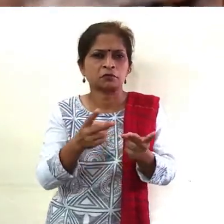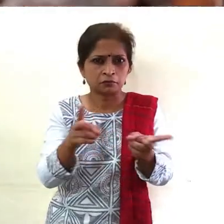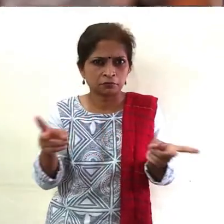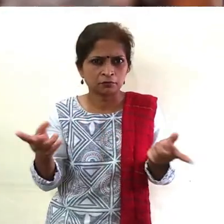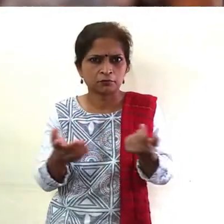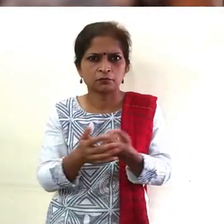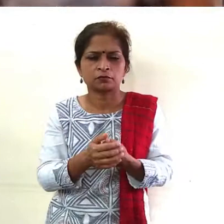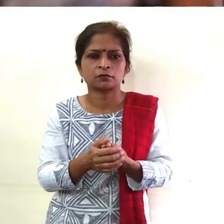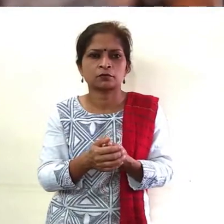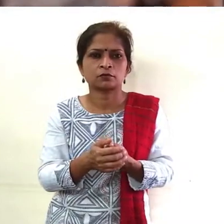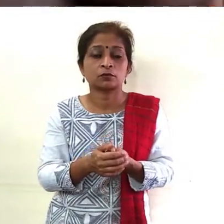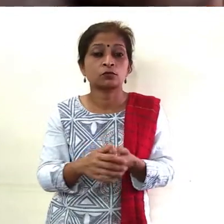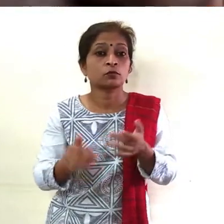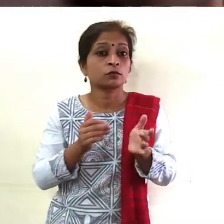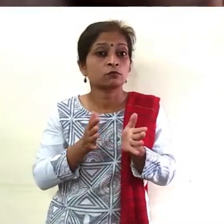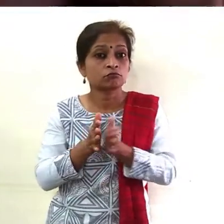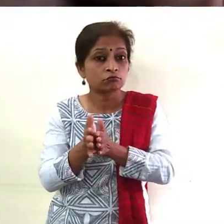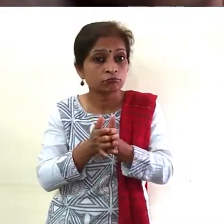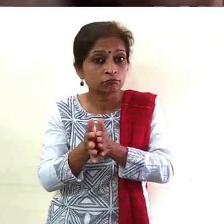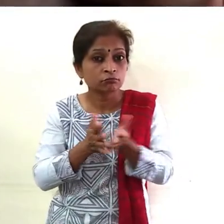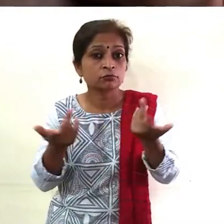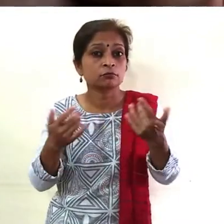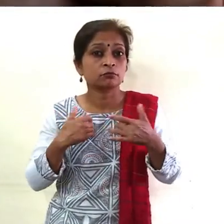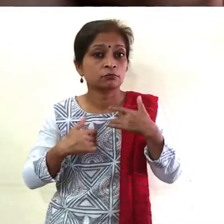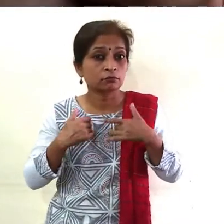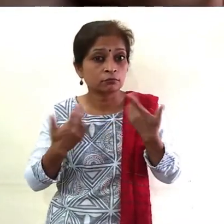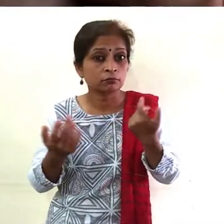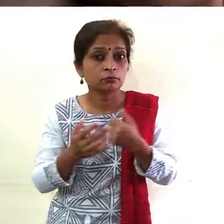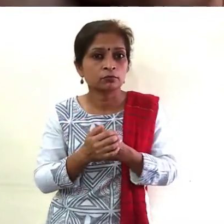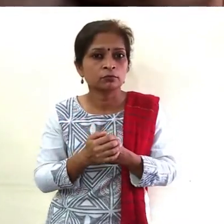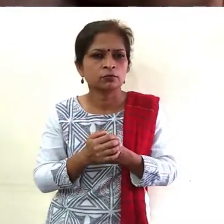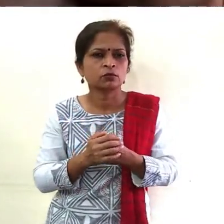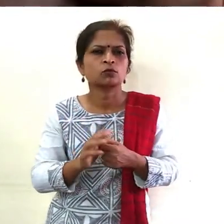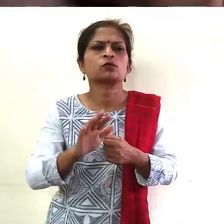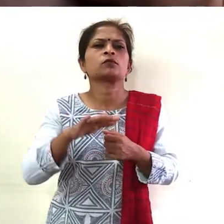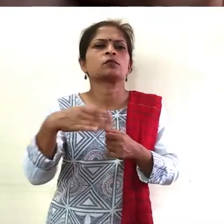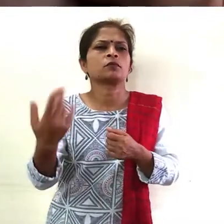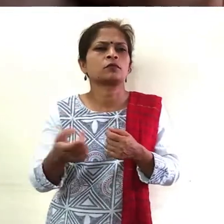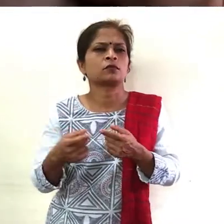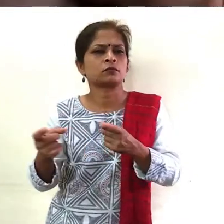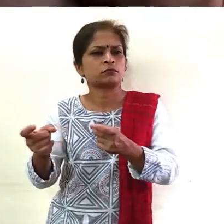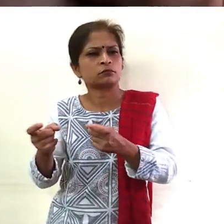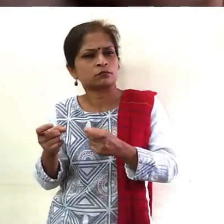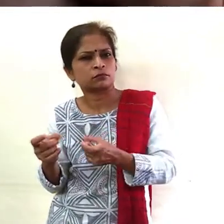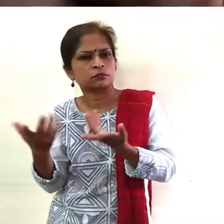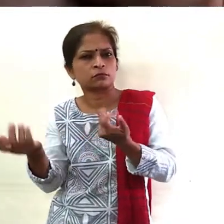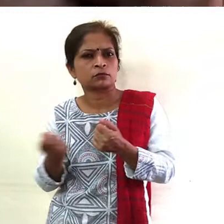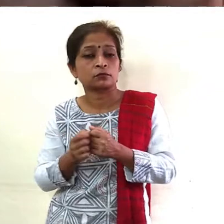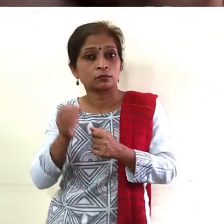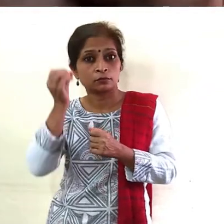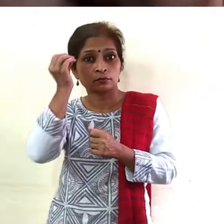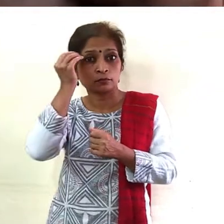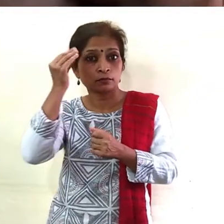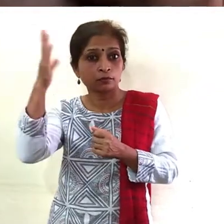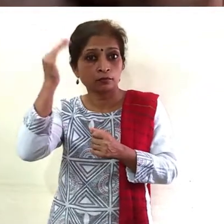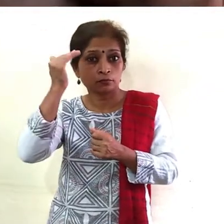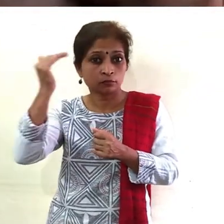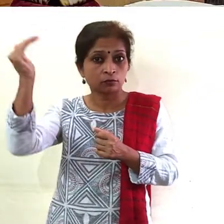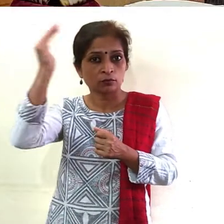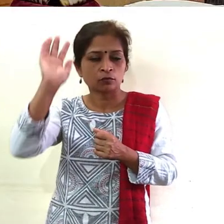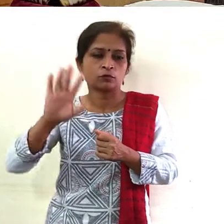फिर उत्तेजना रहती है बिल्कुल भी उसमें, उसके बाद फिर वो शांत हो जाता है, समझ से शांत हो जाता है।